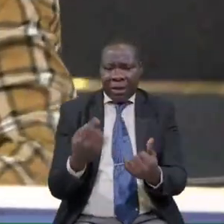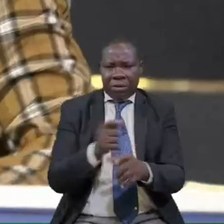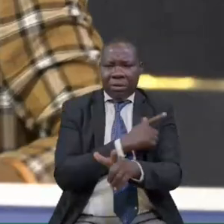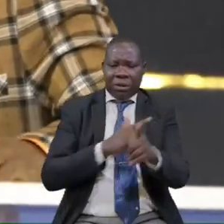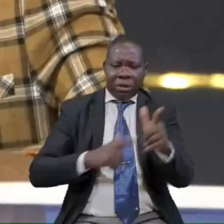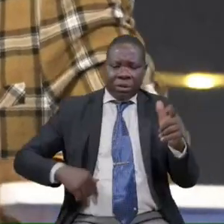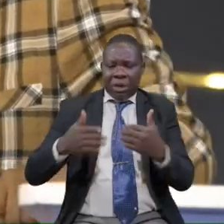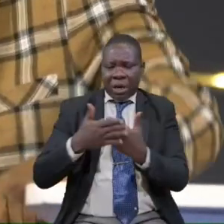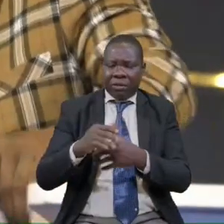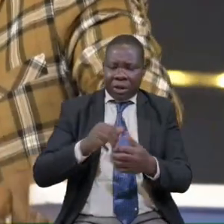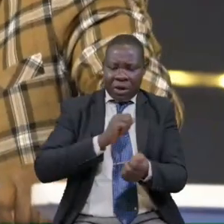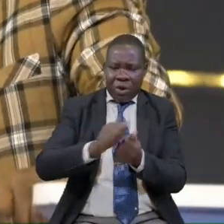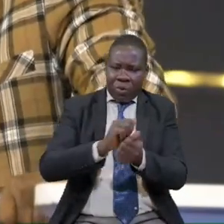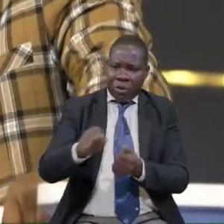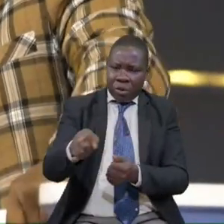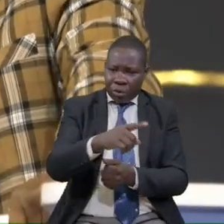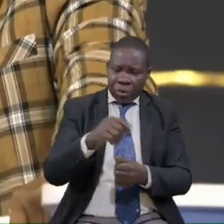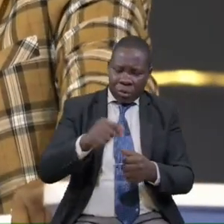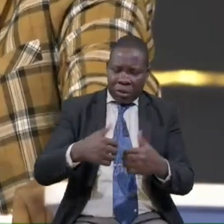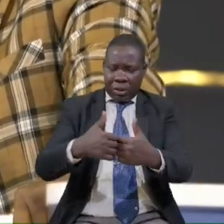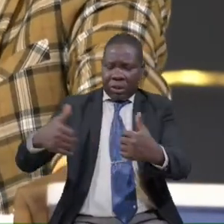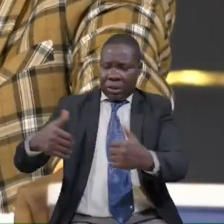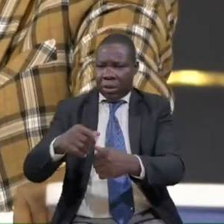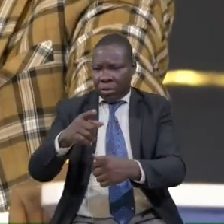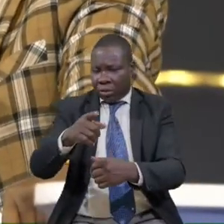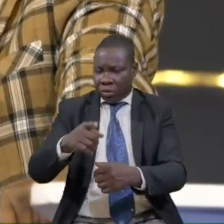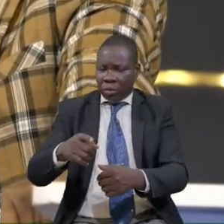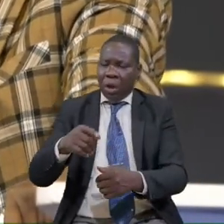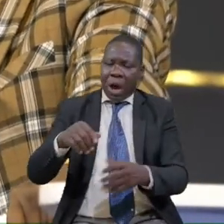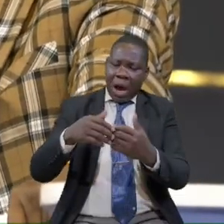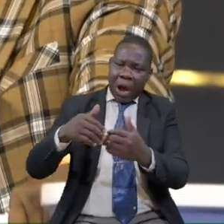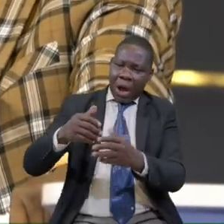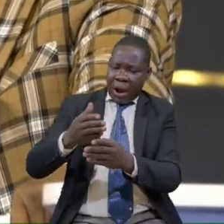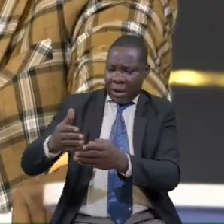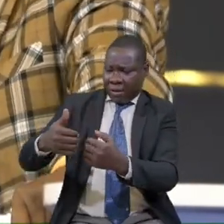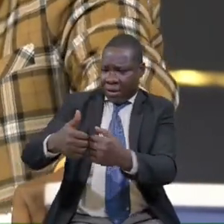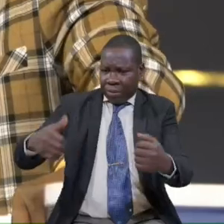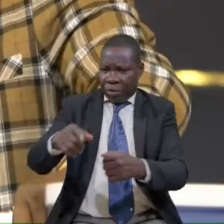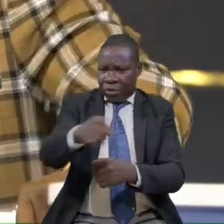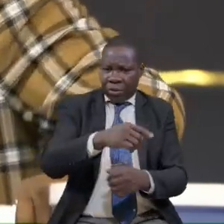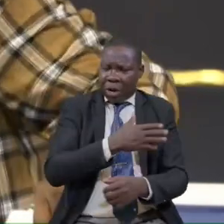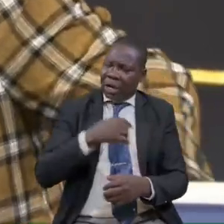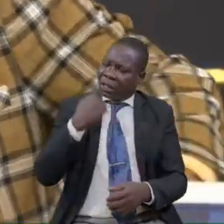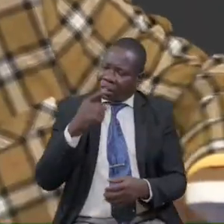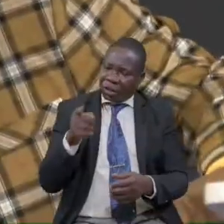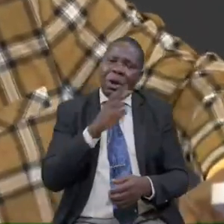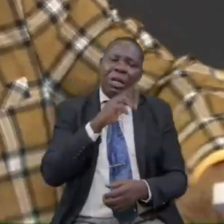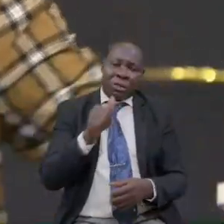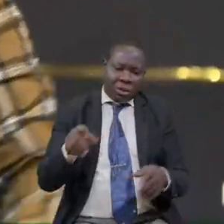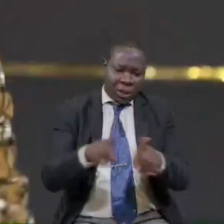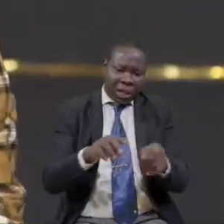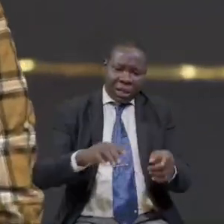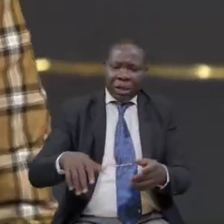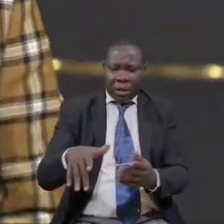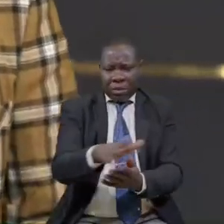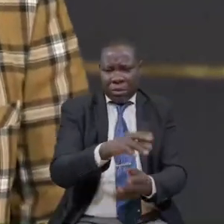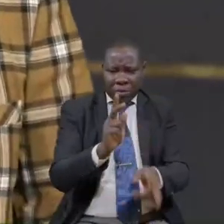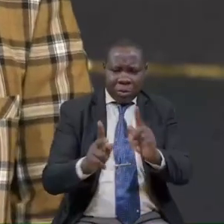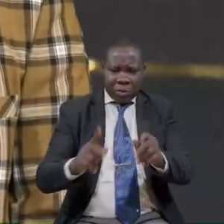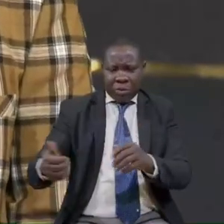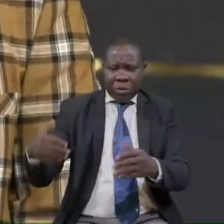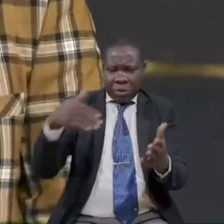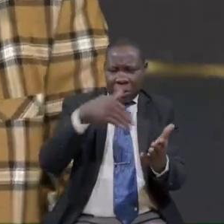été sanctifié. Quand le Seigneur vous aura lavé, il vous mettra à part que vous n'êtes plus comme ces gens-là. Il vous